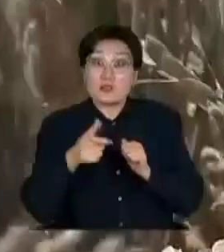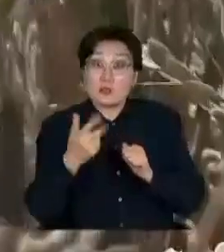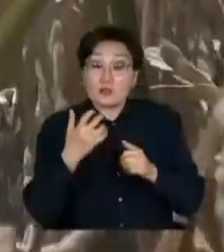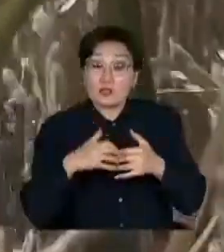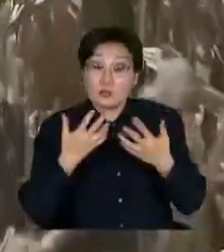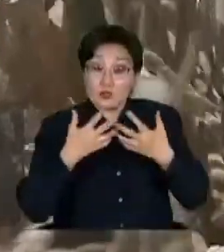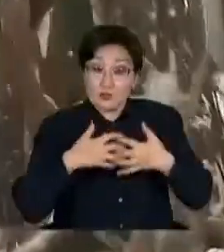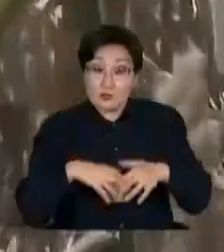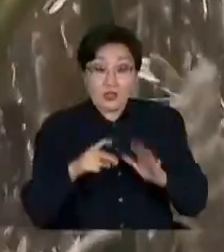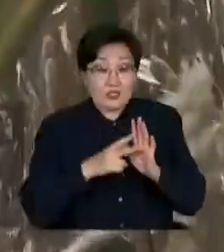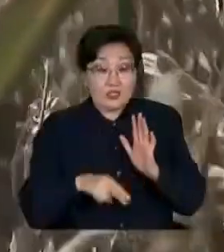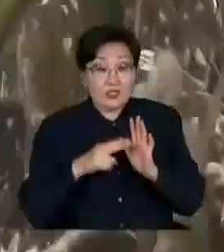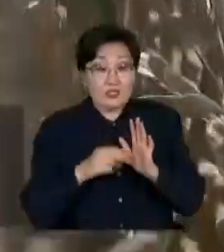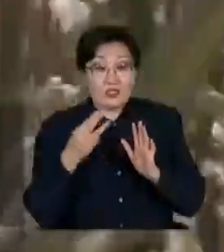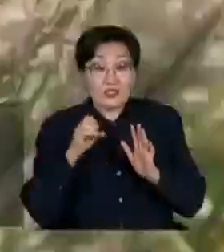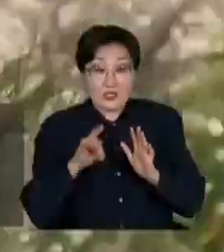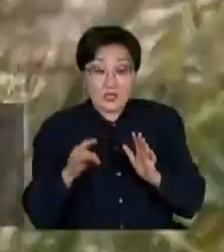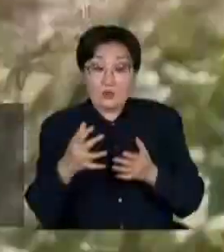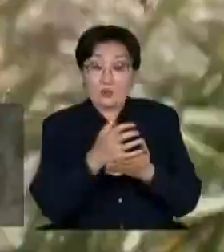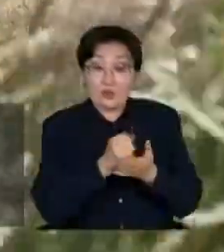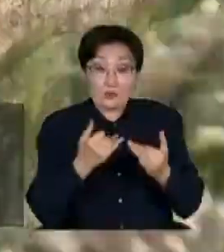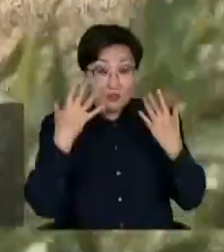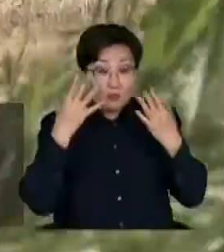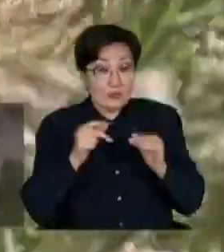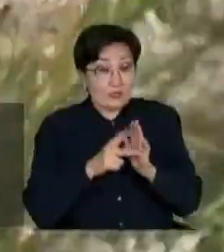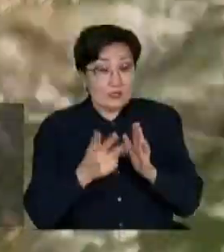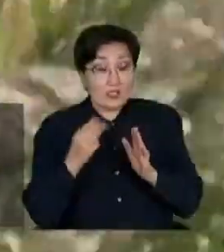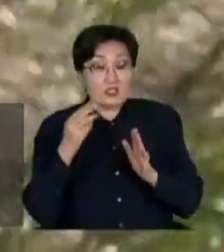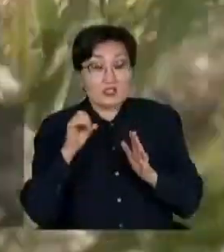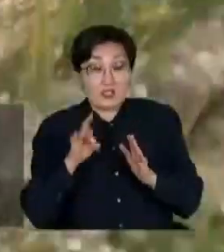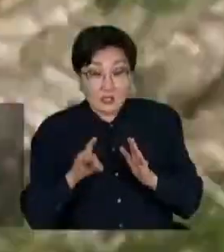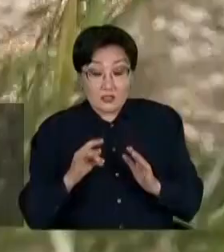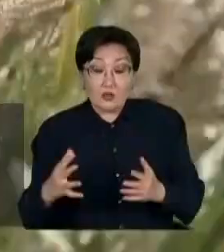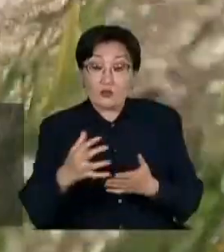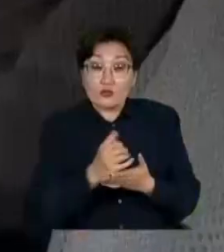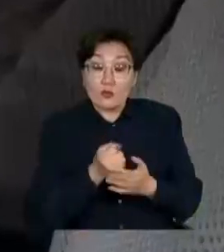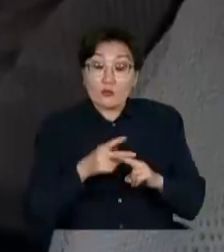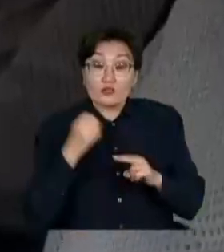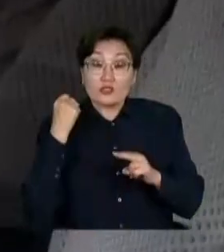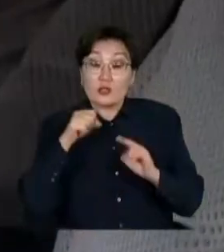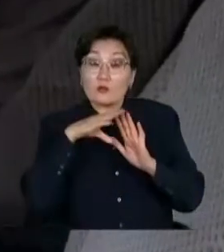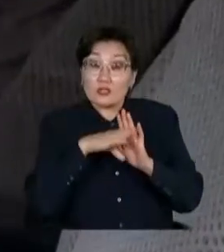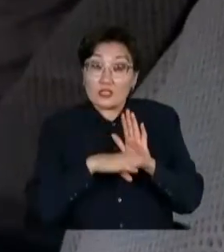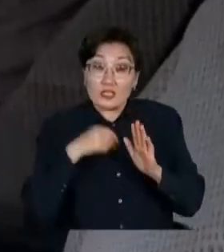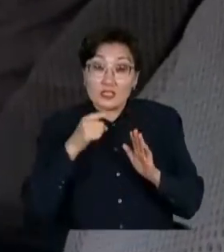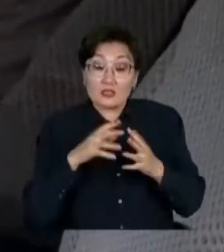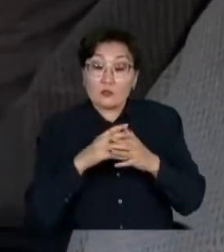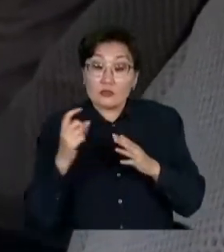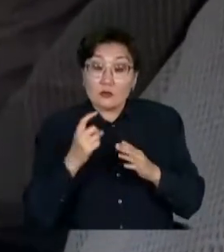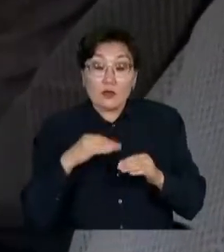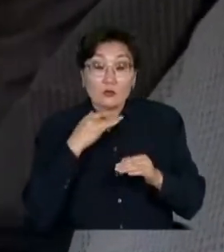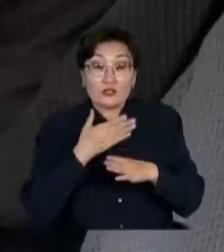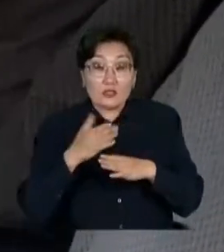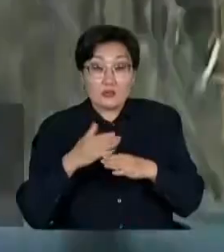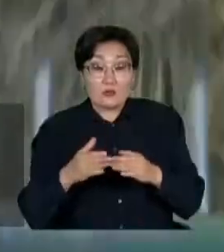орташа есеппен 70 центнерден өнім алынса, бүгінде 85 центнерге жеткен. Бұл рекордтық көрсеткіш, дейді диқандар. Басым